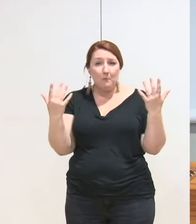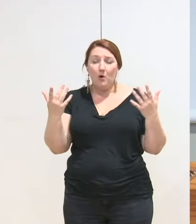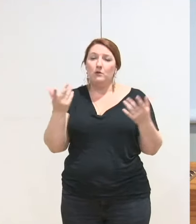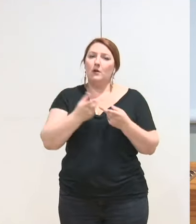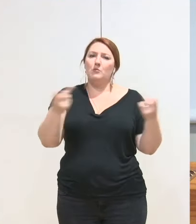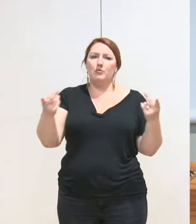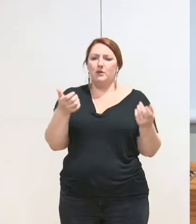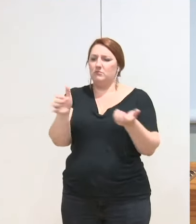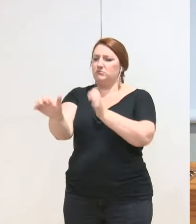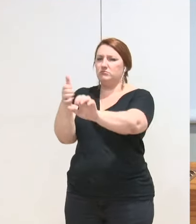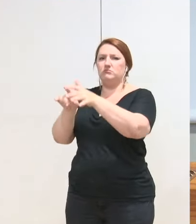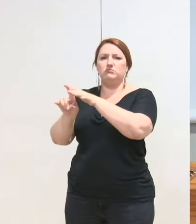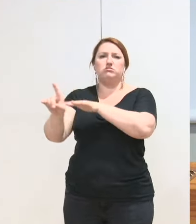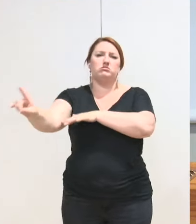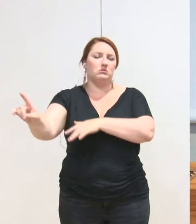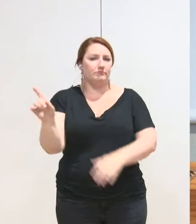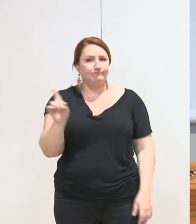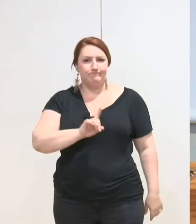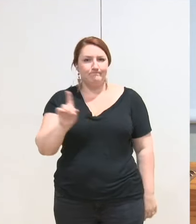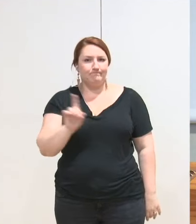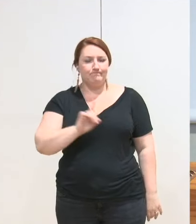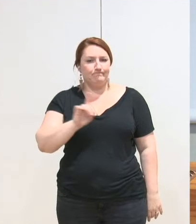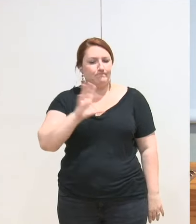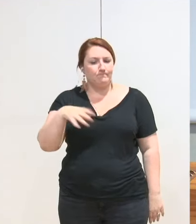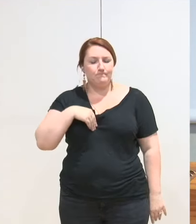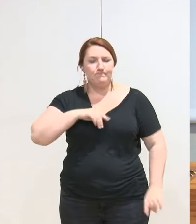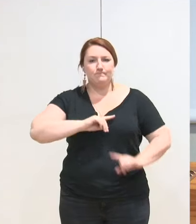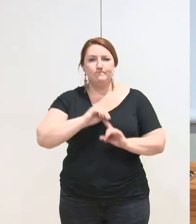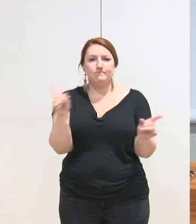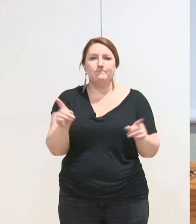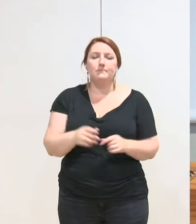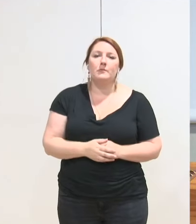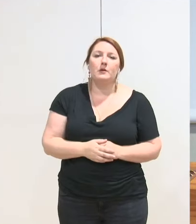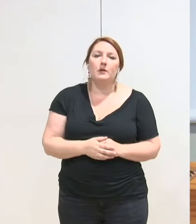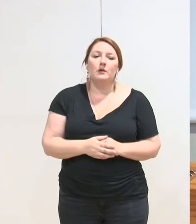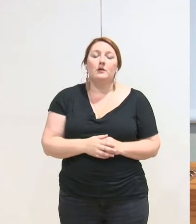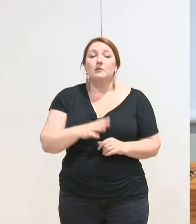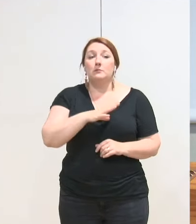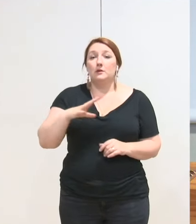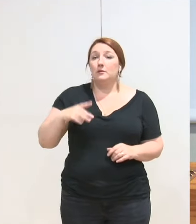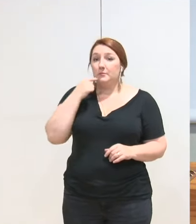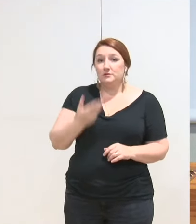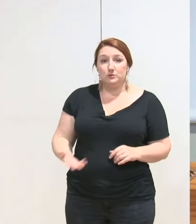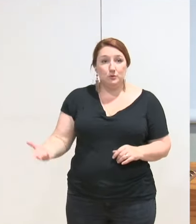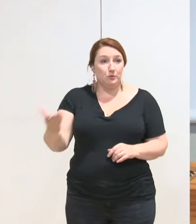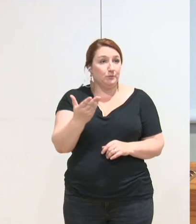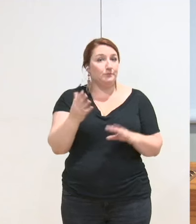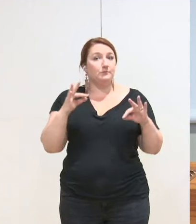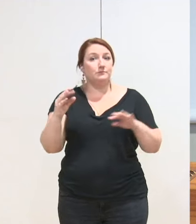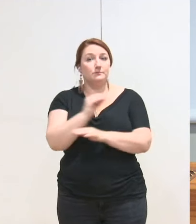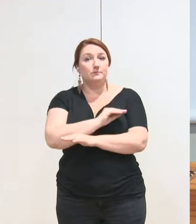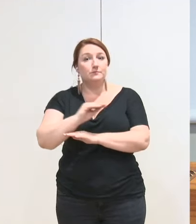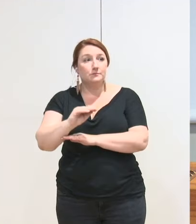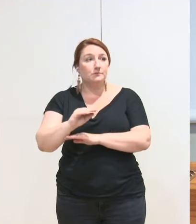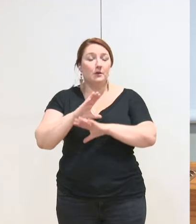espace public ceci n'est évidemment pas acceptable mesdames et messieurs en matière de sécurité et de